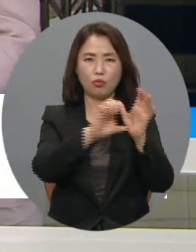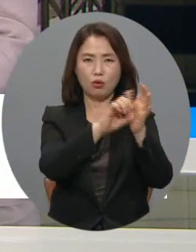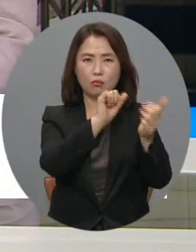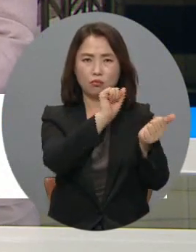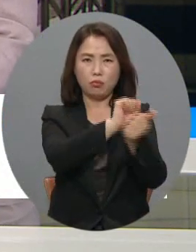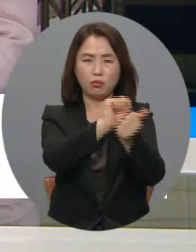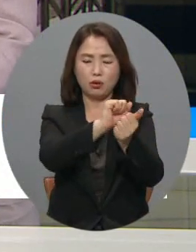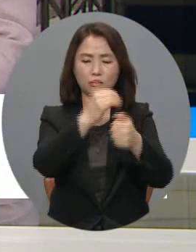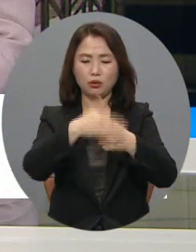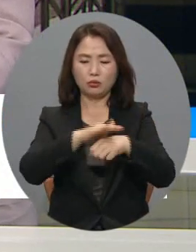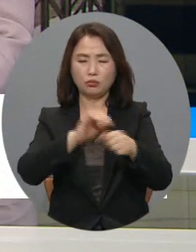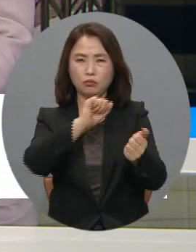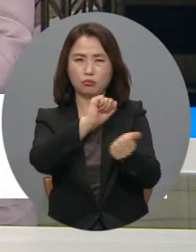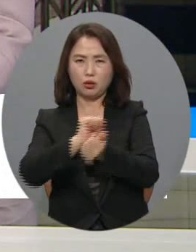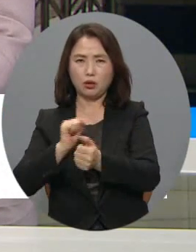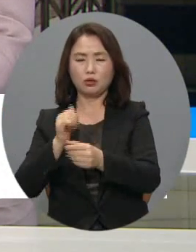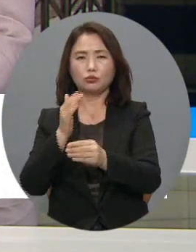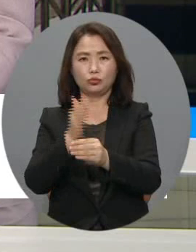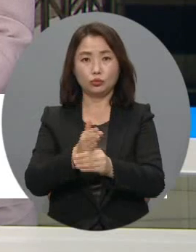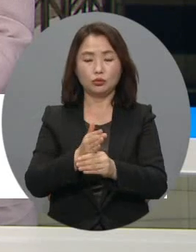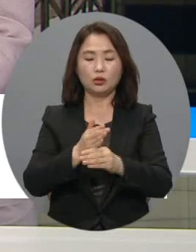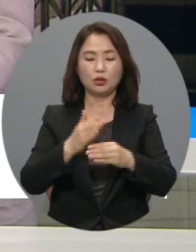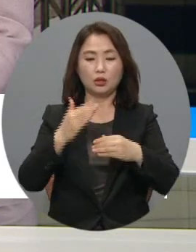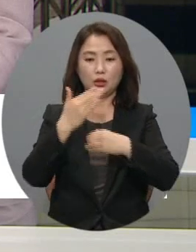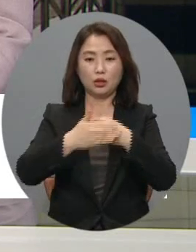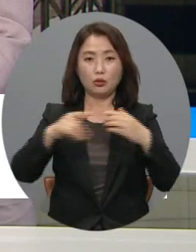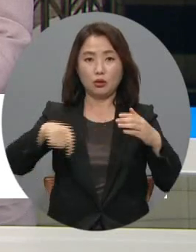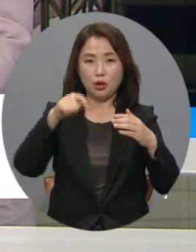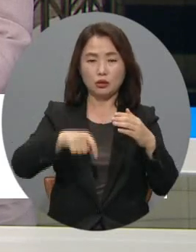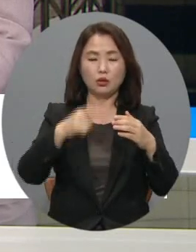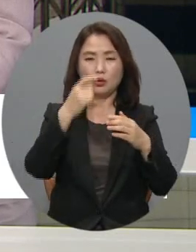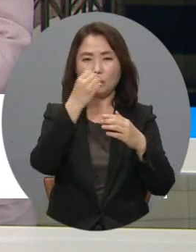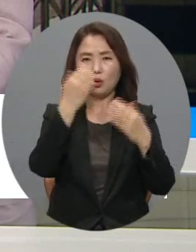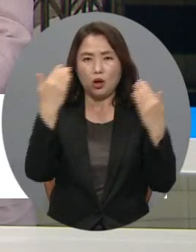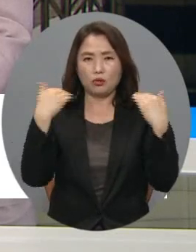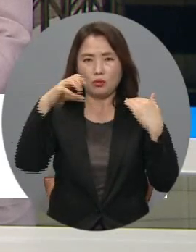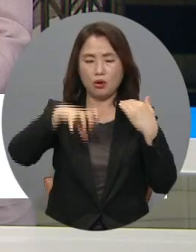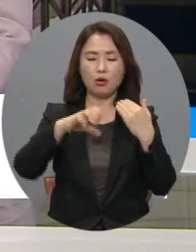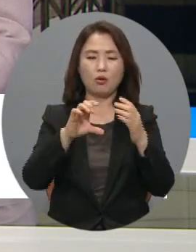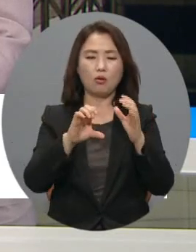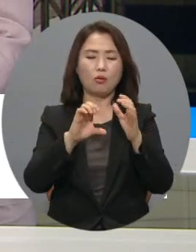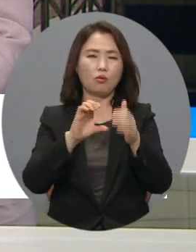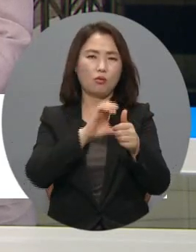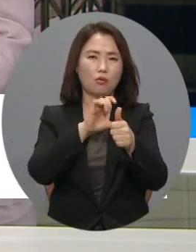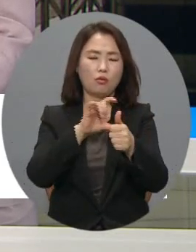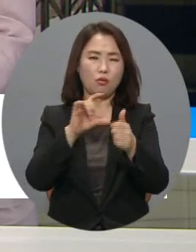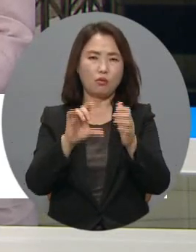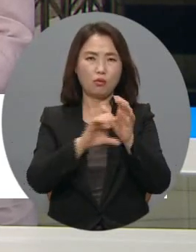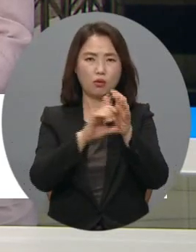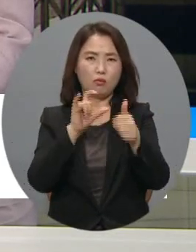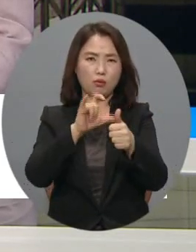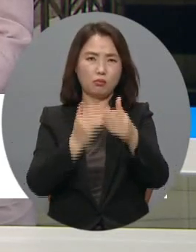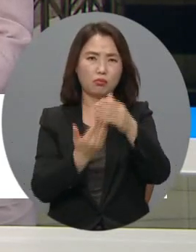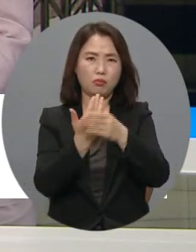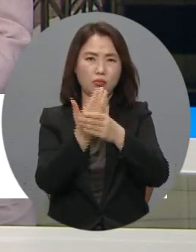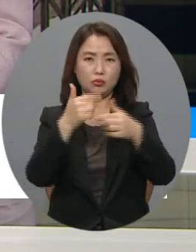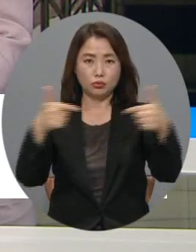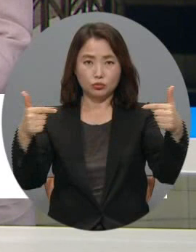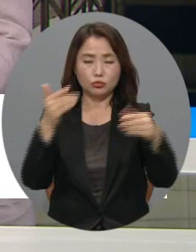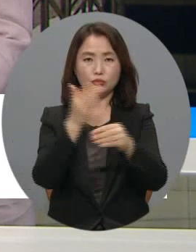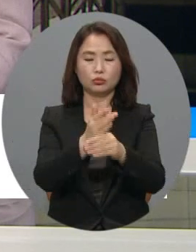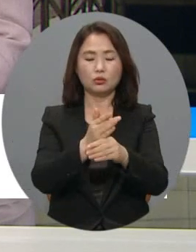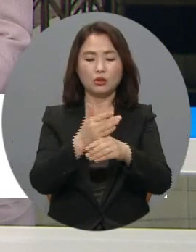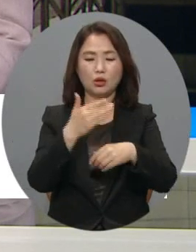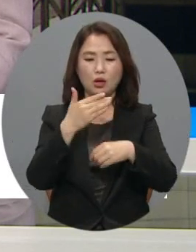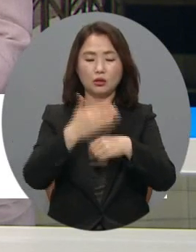으로도 번지는 모양새입니다 대구에는 한 고등학교에서는 코로나 이고 환자가 집단으로 발생하게 되었습니다 대구에서는 한날